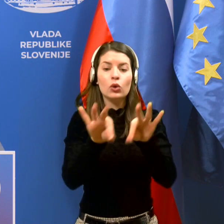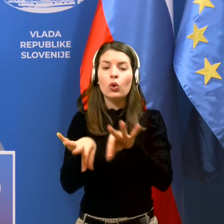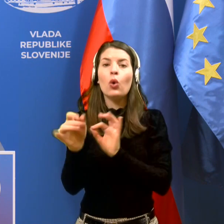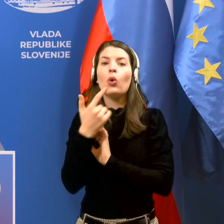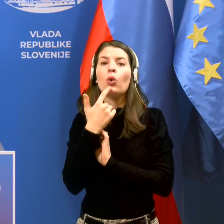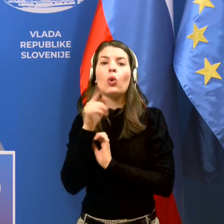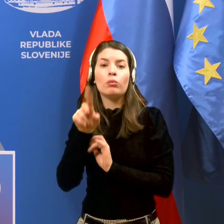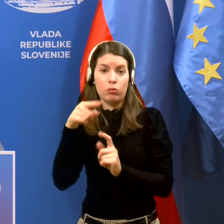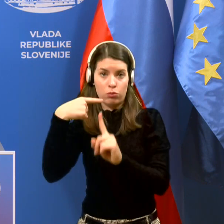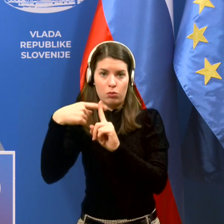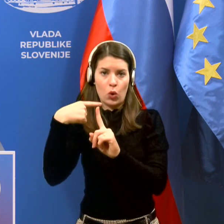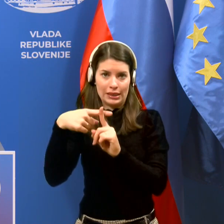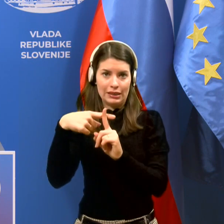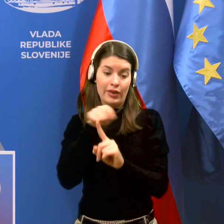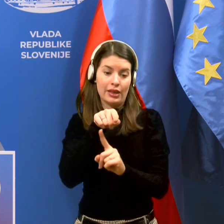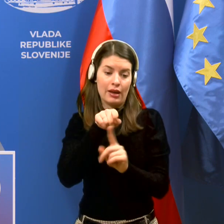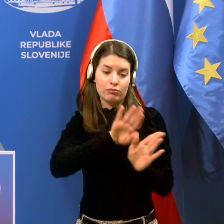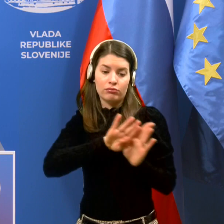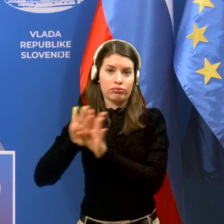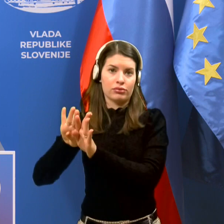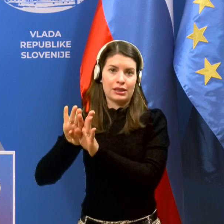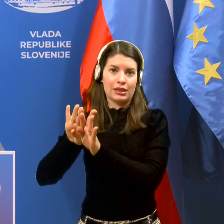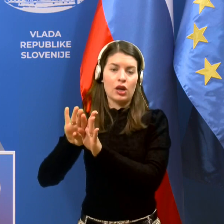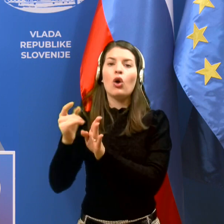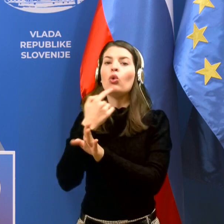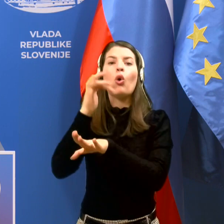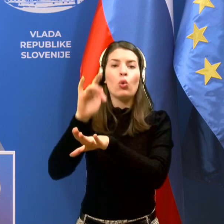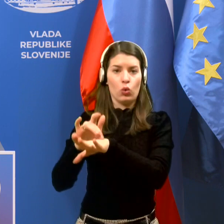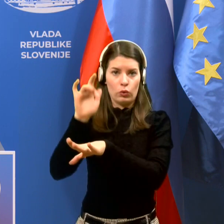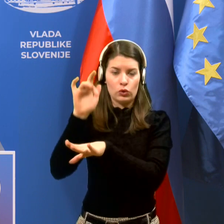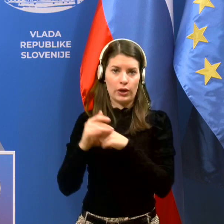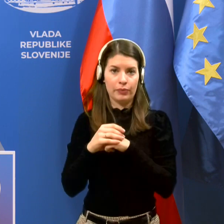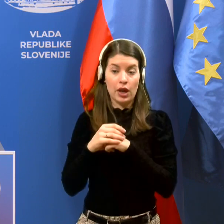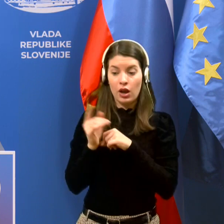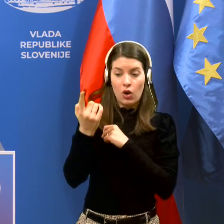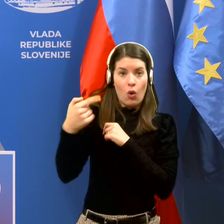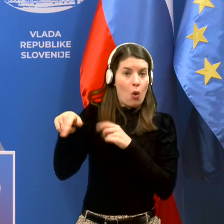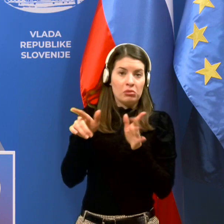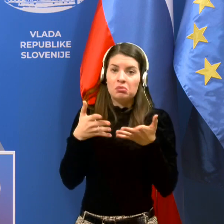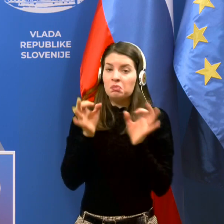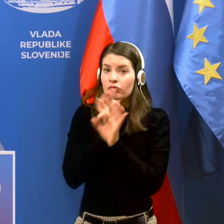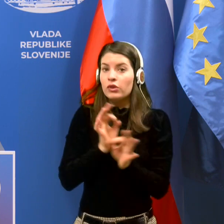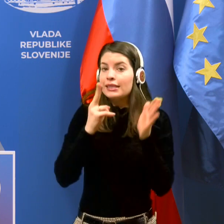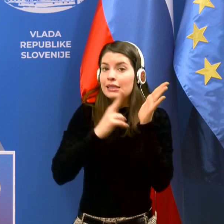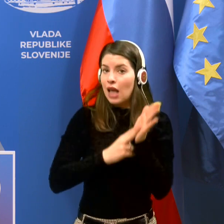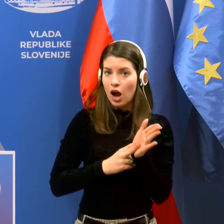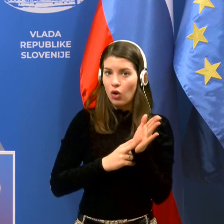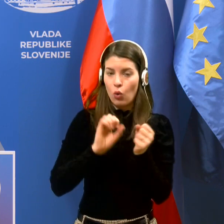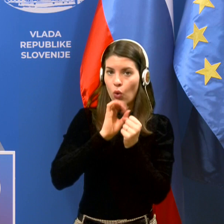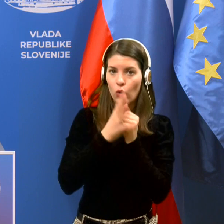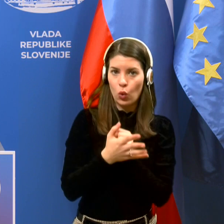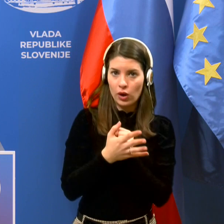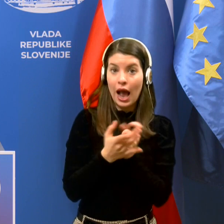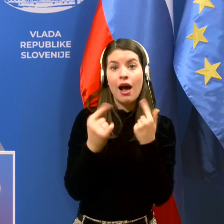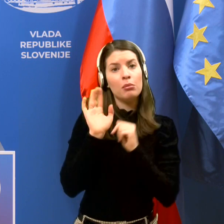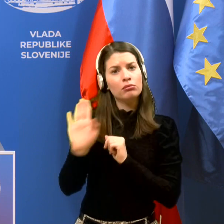in pač izoliramo okužene posameznike, ki sicer ne kažejo znakov okužbe ali pa so